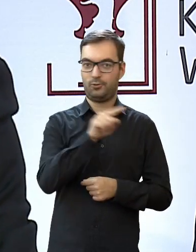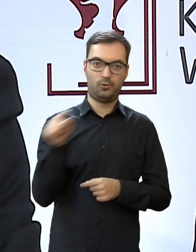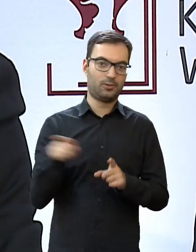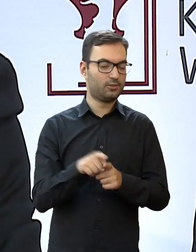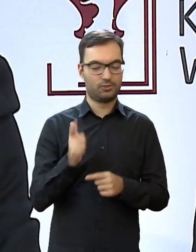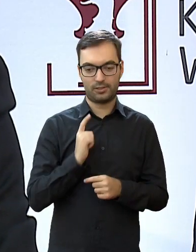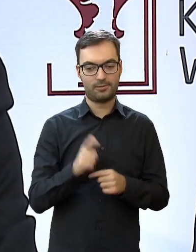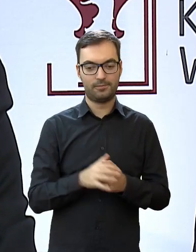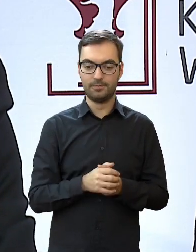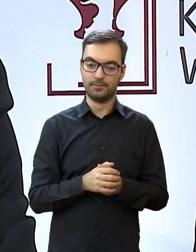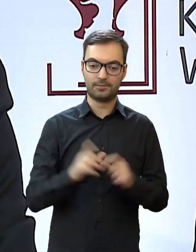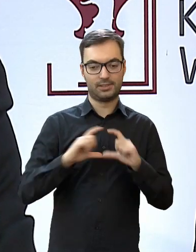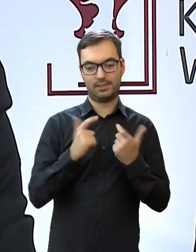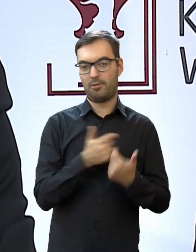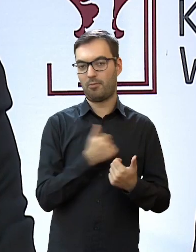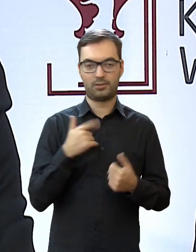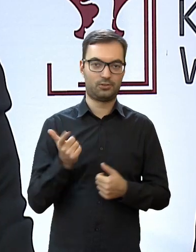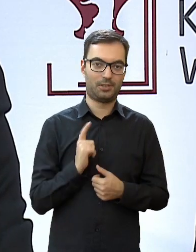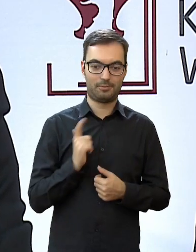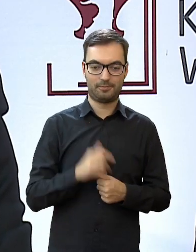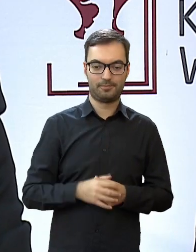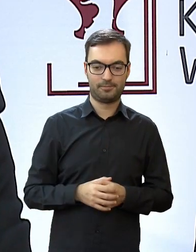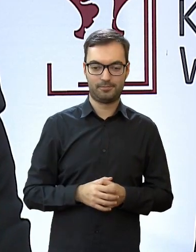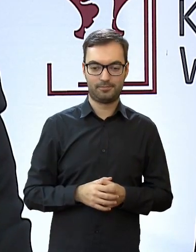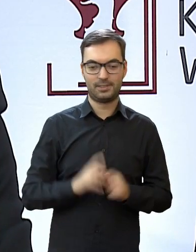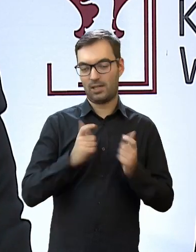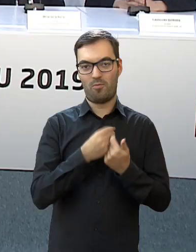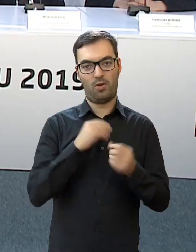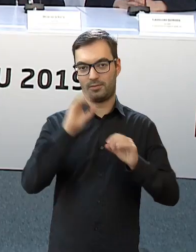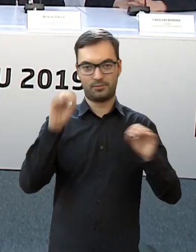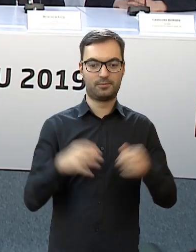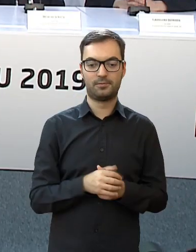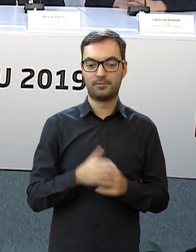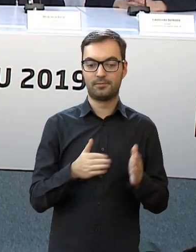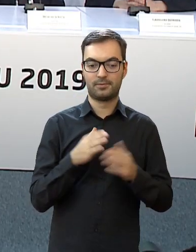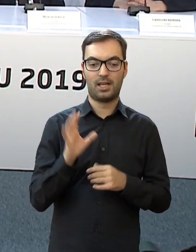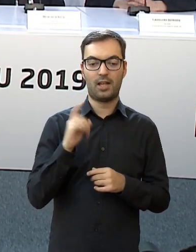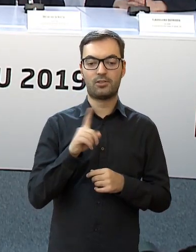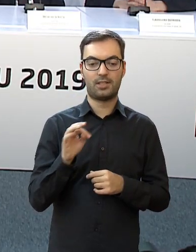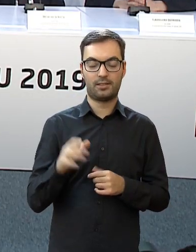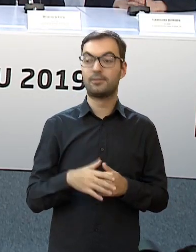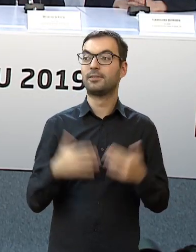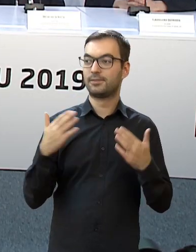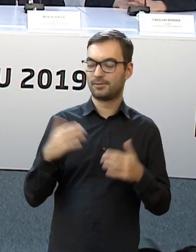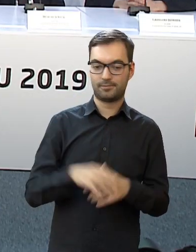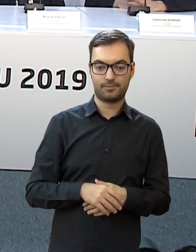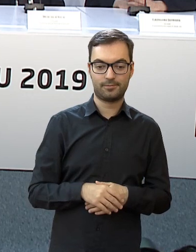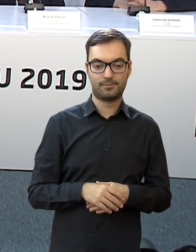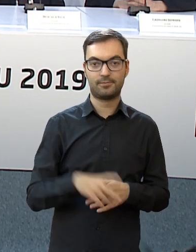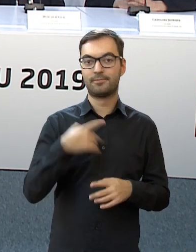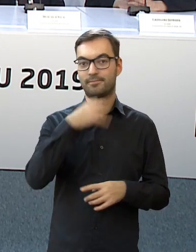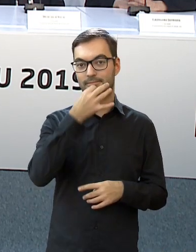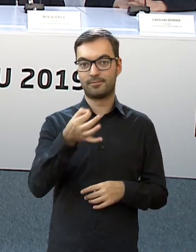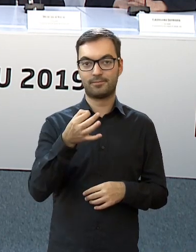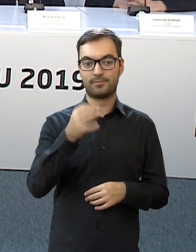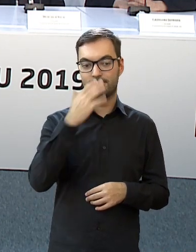To jest rozrzucone w całym kraju, w całym kraju. Kolejne pytanie, Radio Z. Dzień dobry, Natalia Żyto. Ja chciałam zapytać,